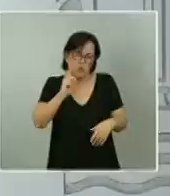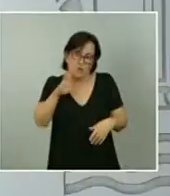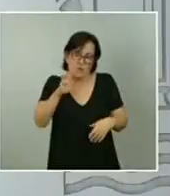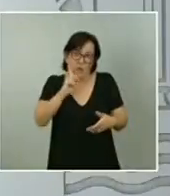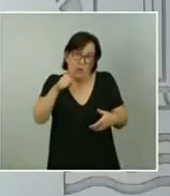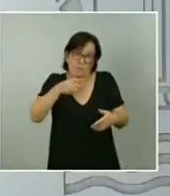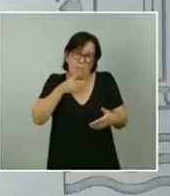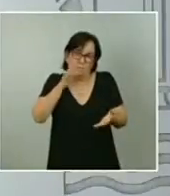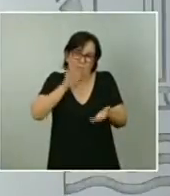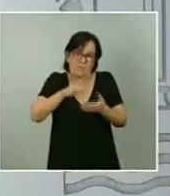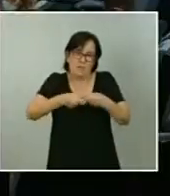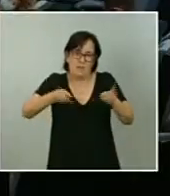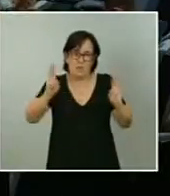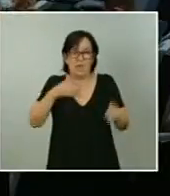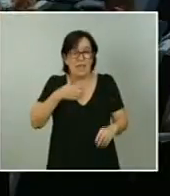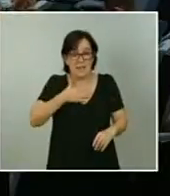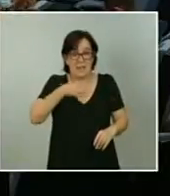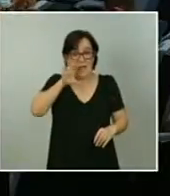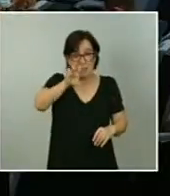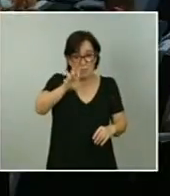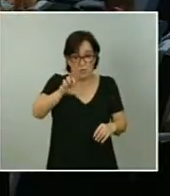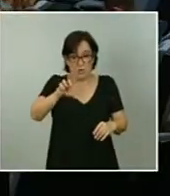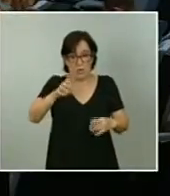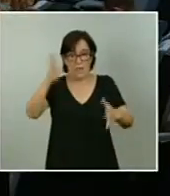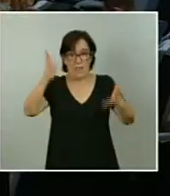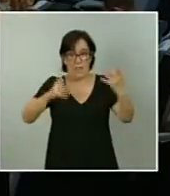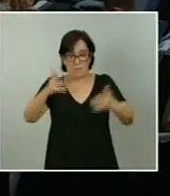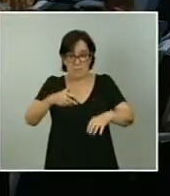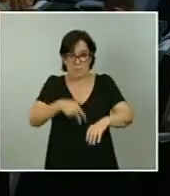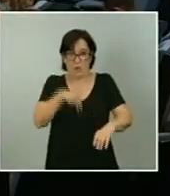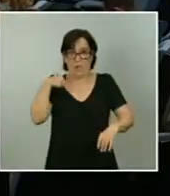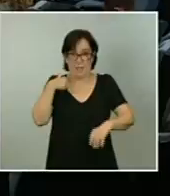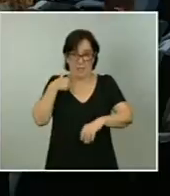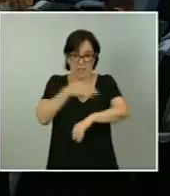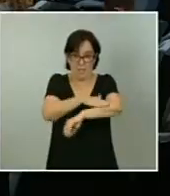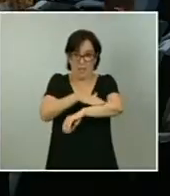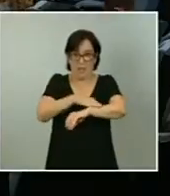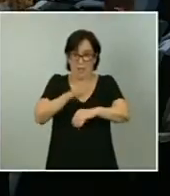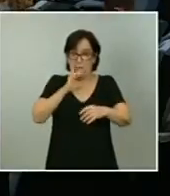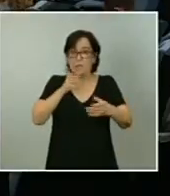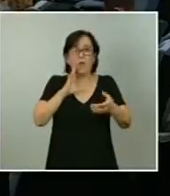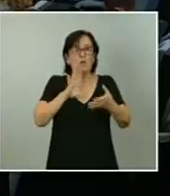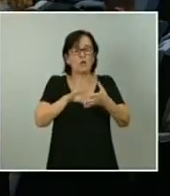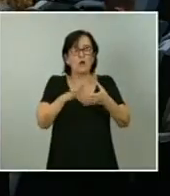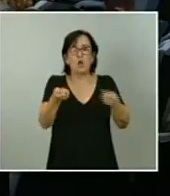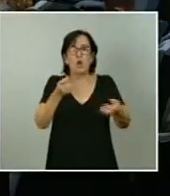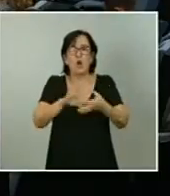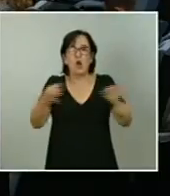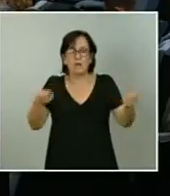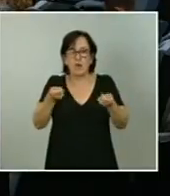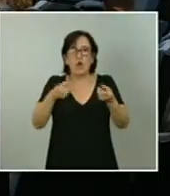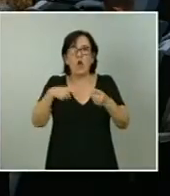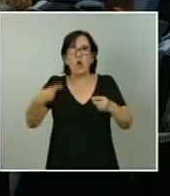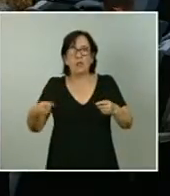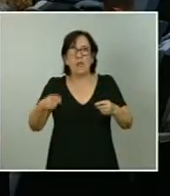És el Estado, l'administració general del Estado, en coordinació amb altres administracions públiques, qui va a ferse